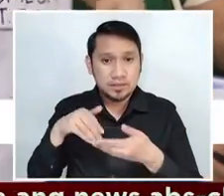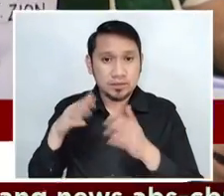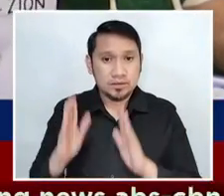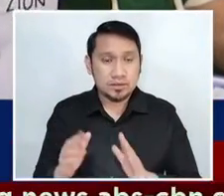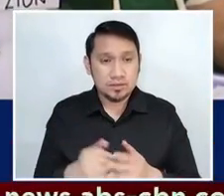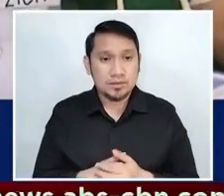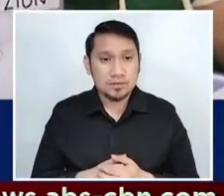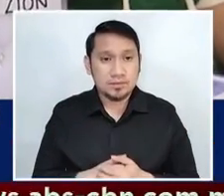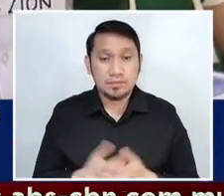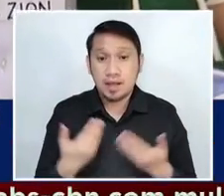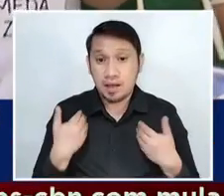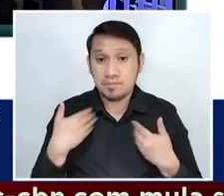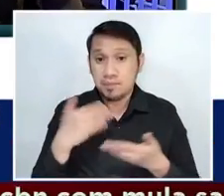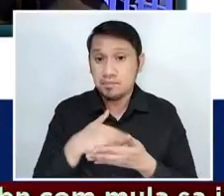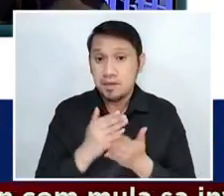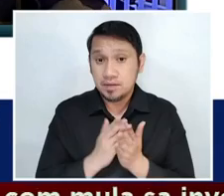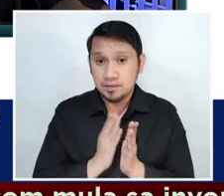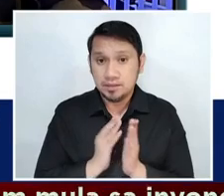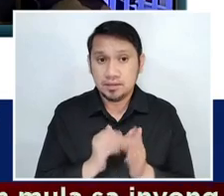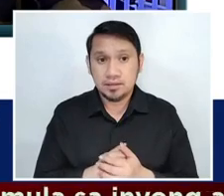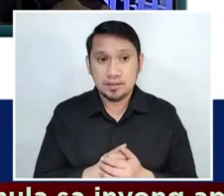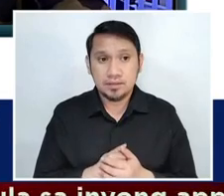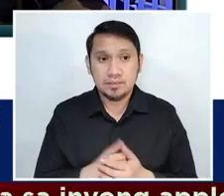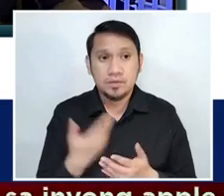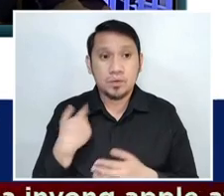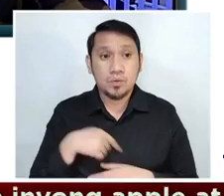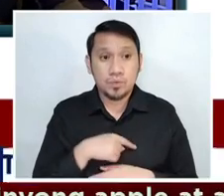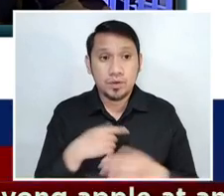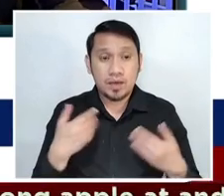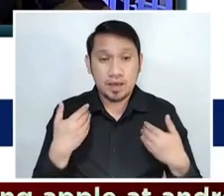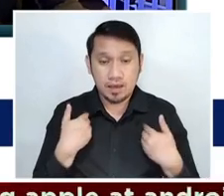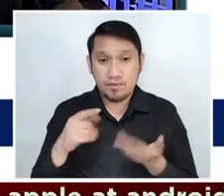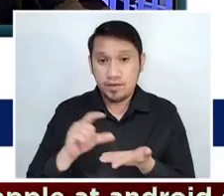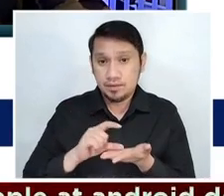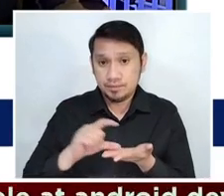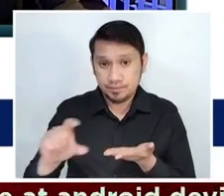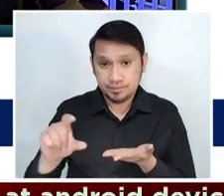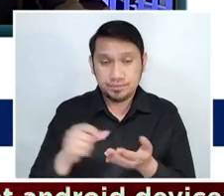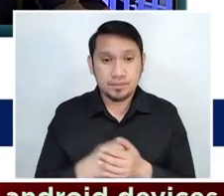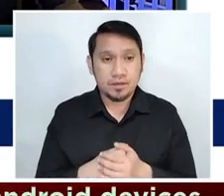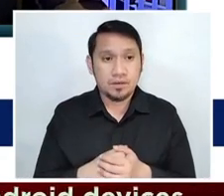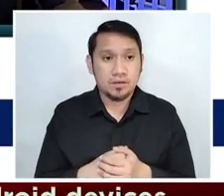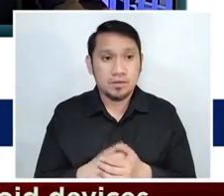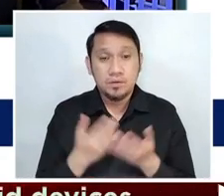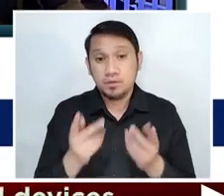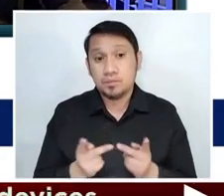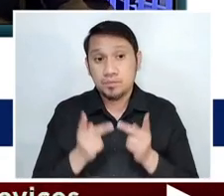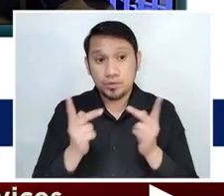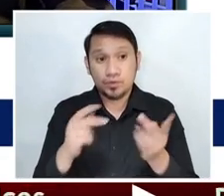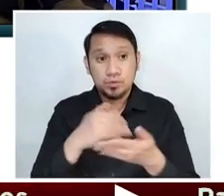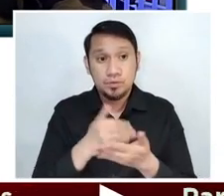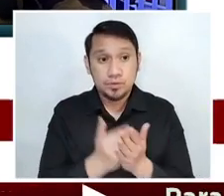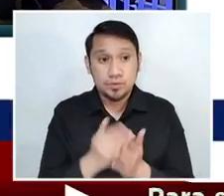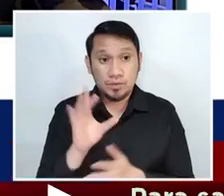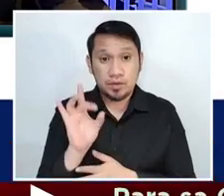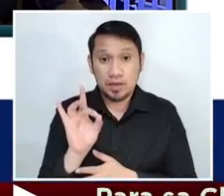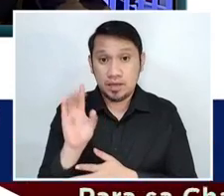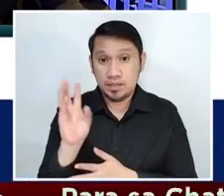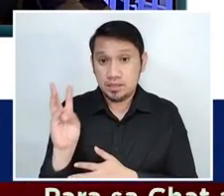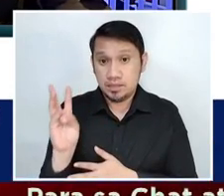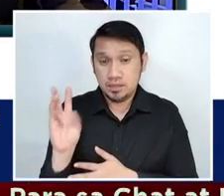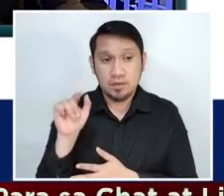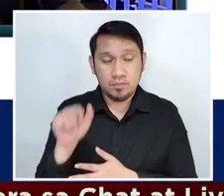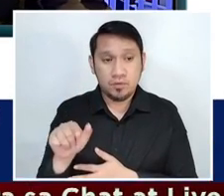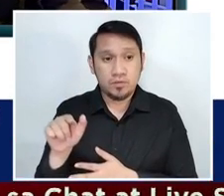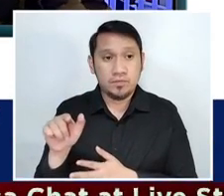may pondo na para rito. We have already allocated around, well, the proposed budget is around 86.5 billion